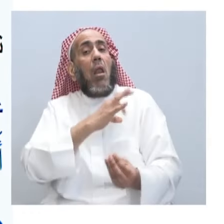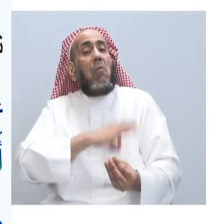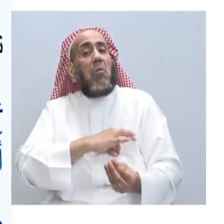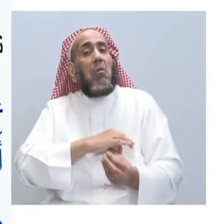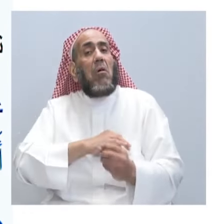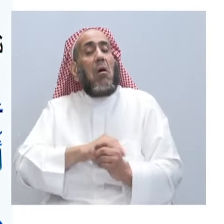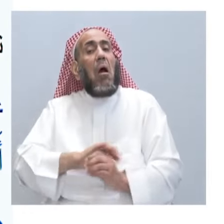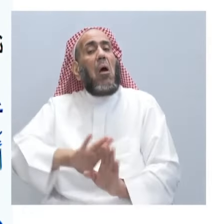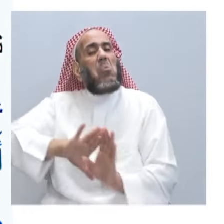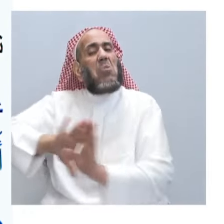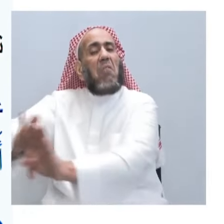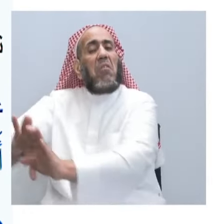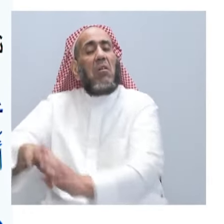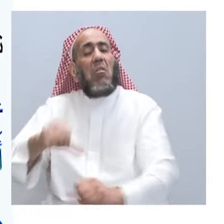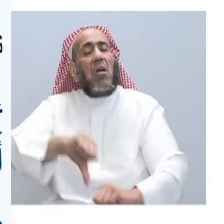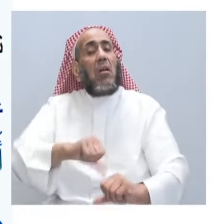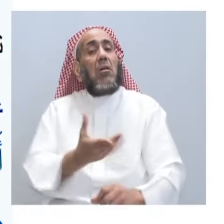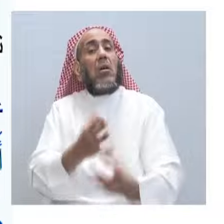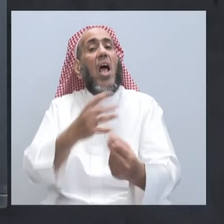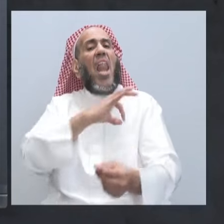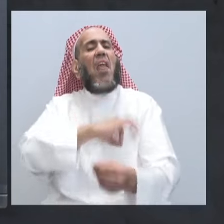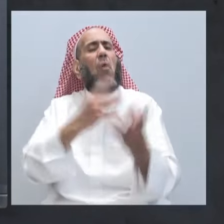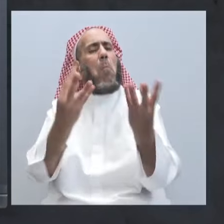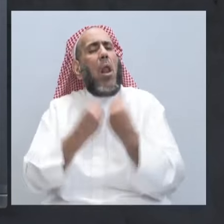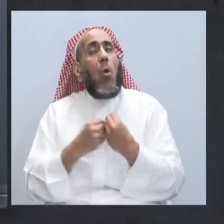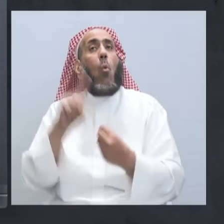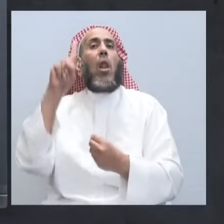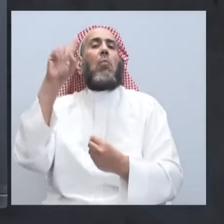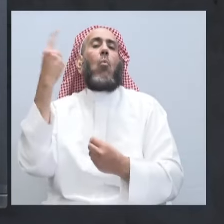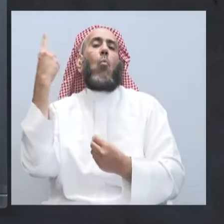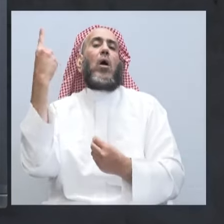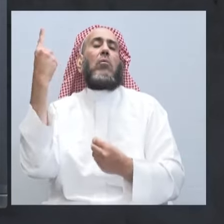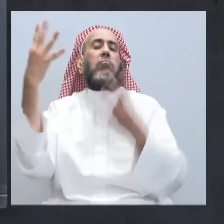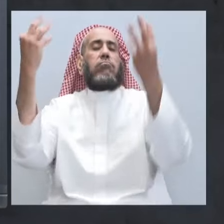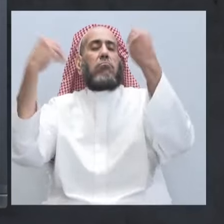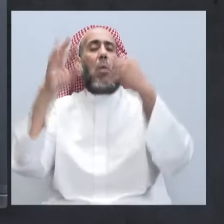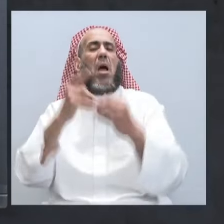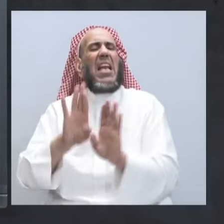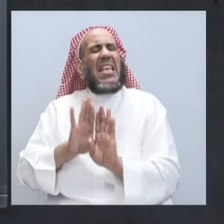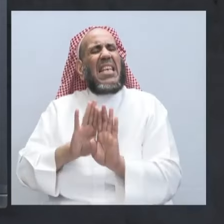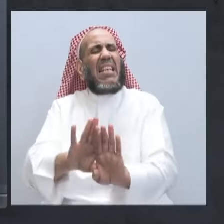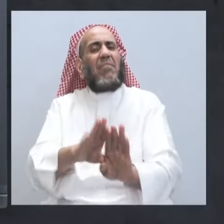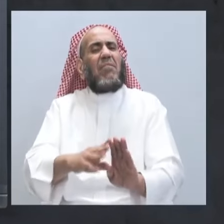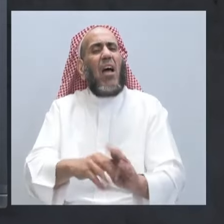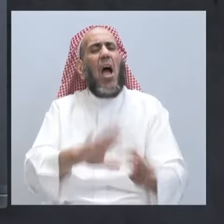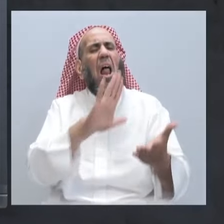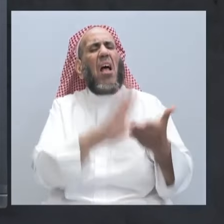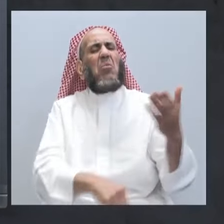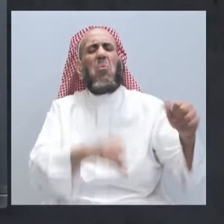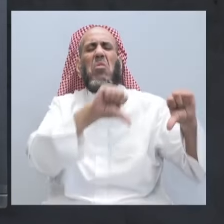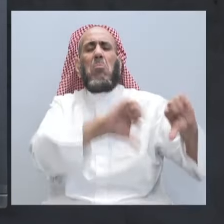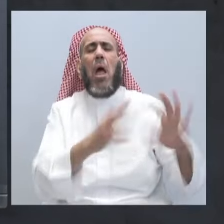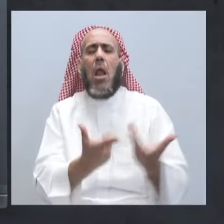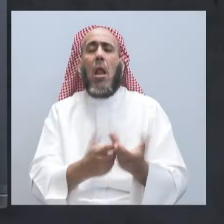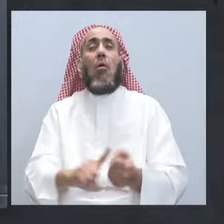او دفع الضر النفع من اللي يجلبه الله وحده لا شريك له من يدفع الضر